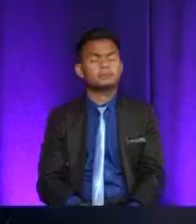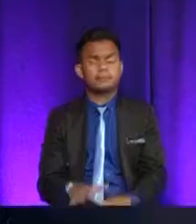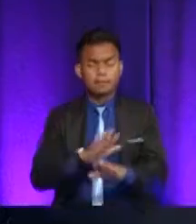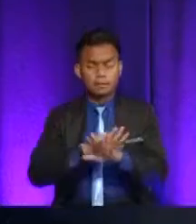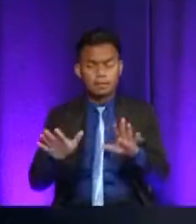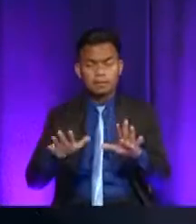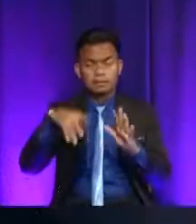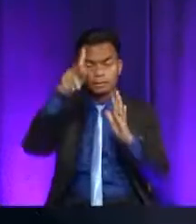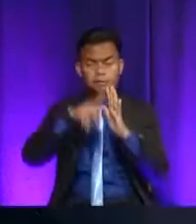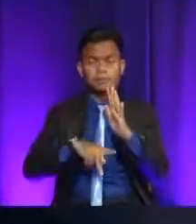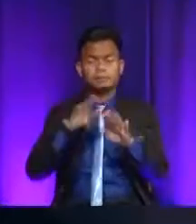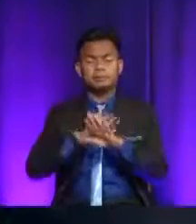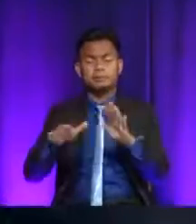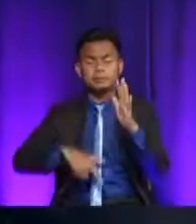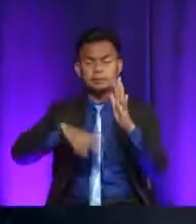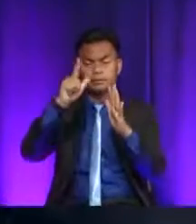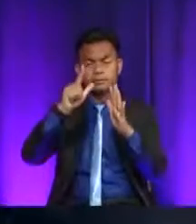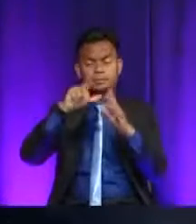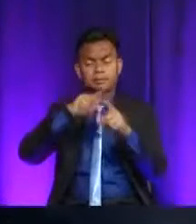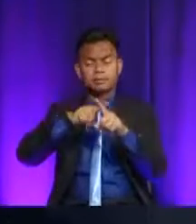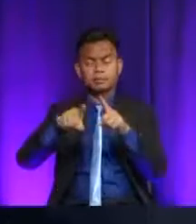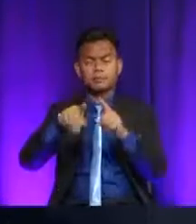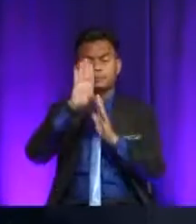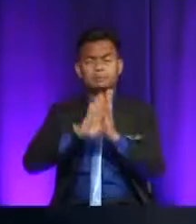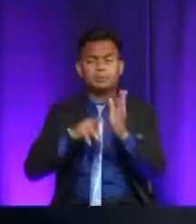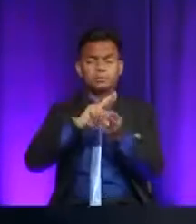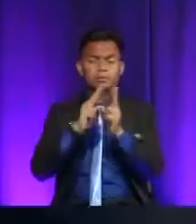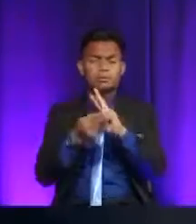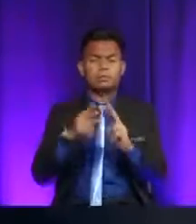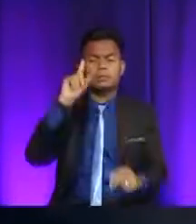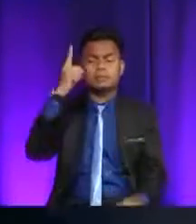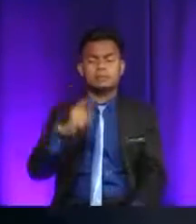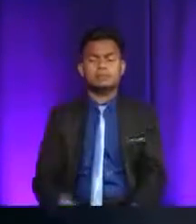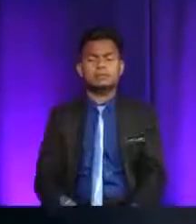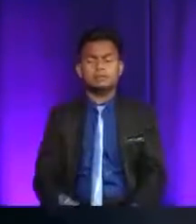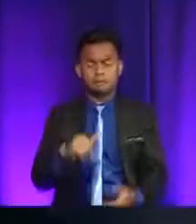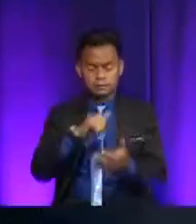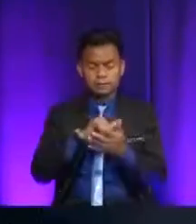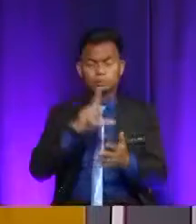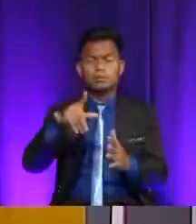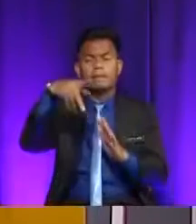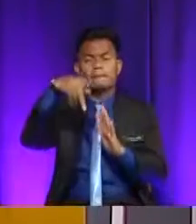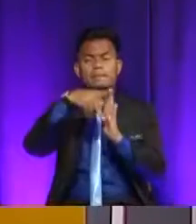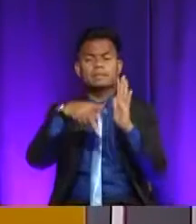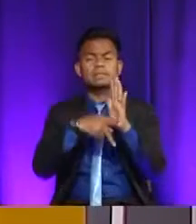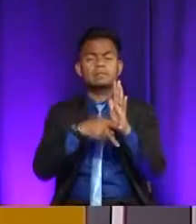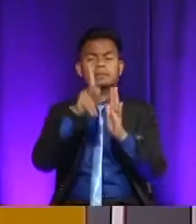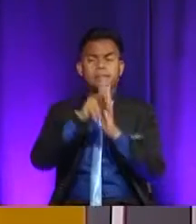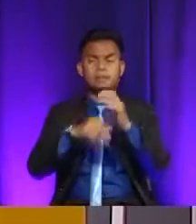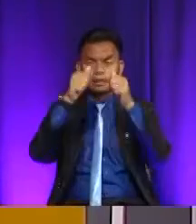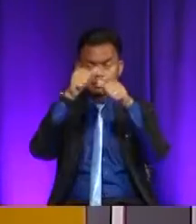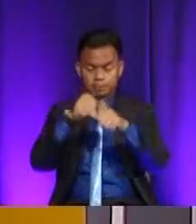tetapi tenaga hanya berubah berubah Itulah prinsip keadilan tenaga yang mengatakan bahwa